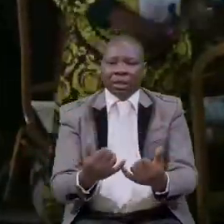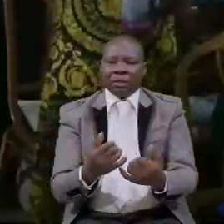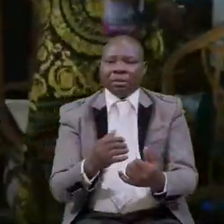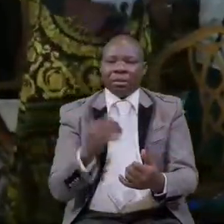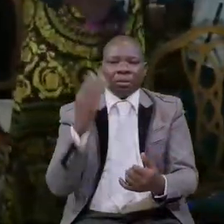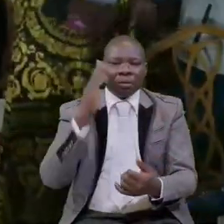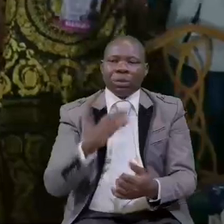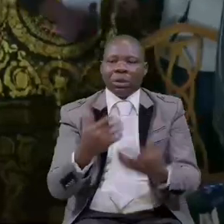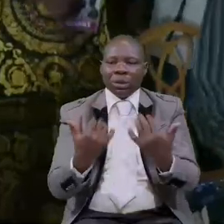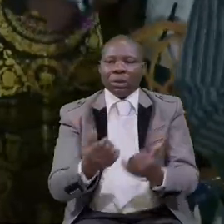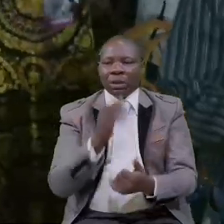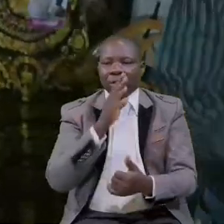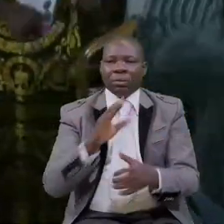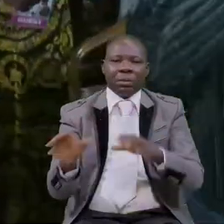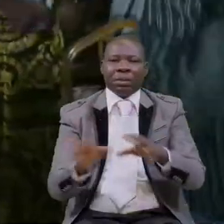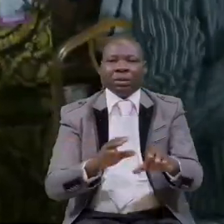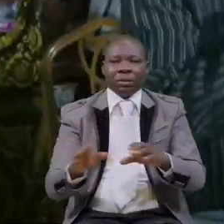sera fait.